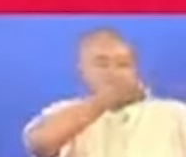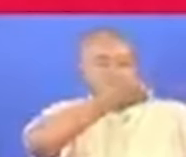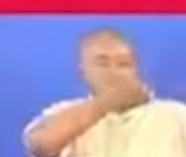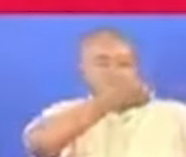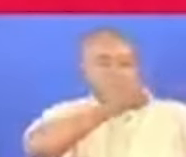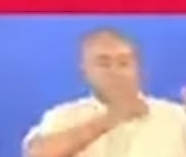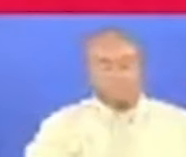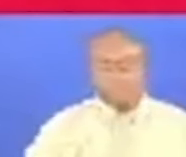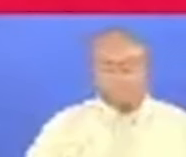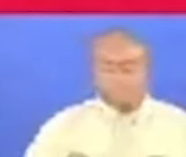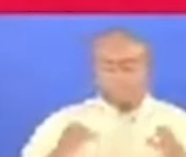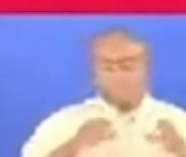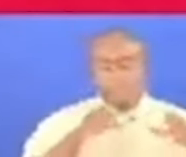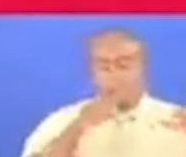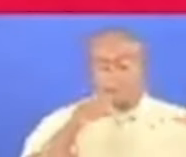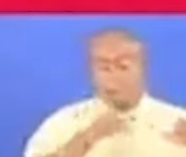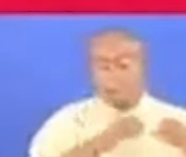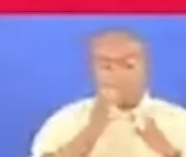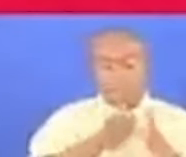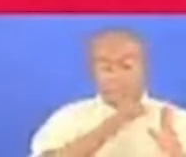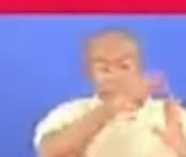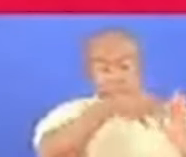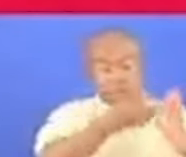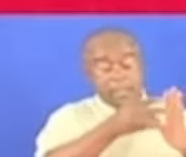imea jadwal la marebotizabudeșticălineșticâmpulung